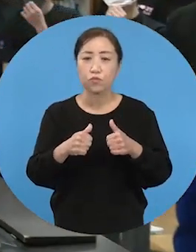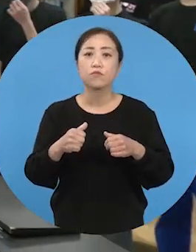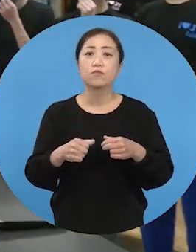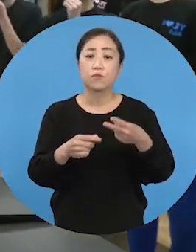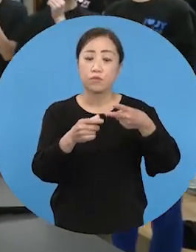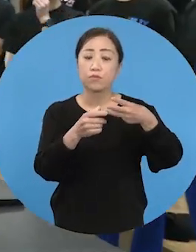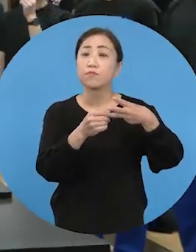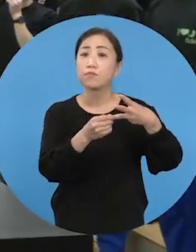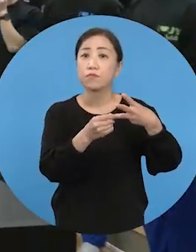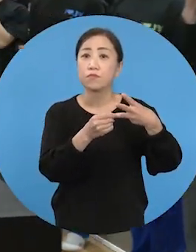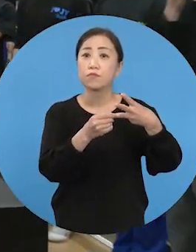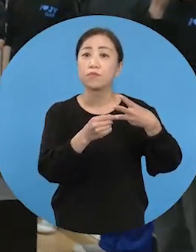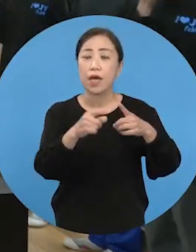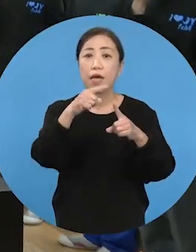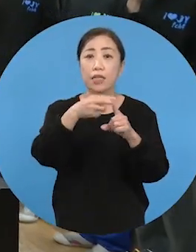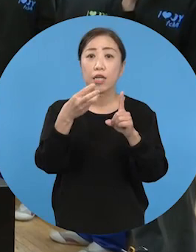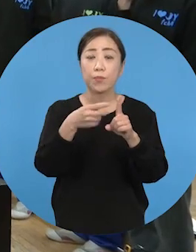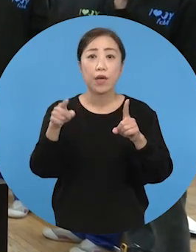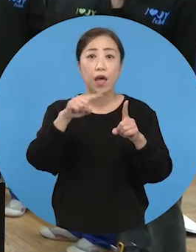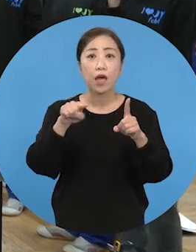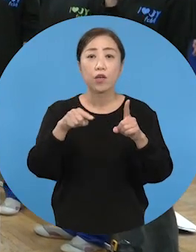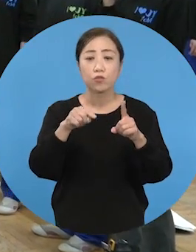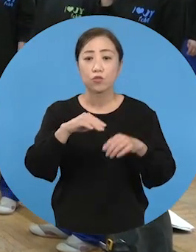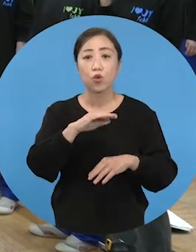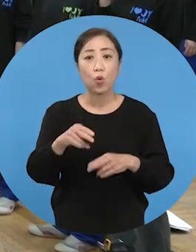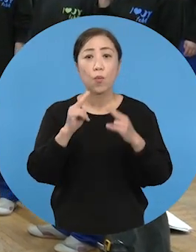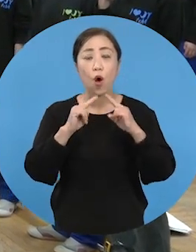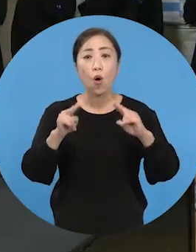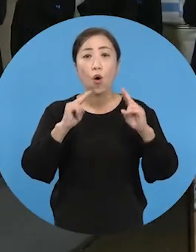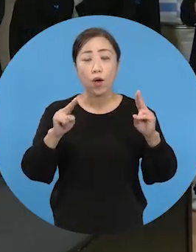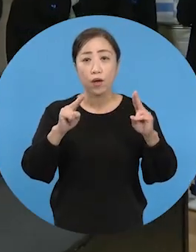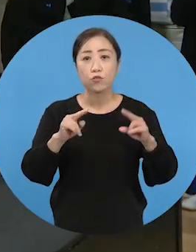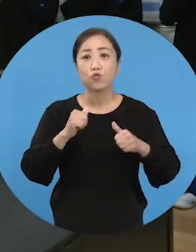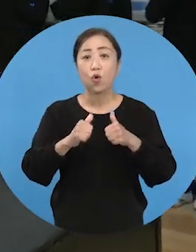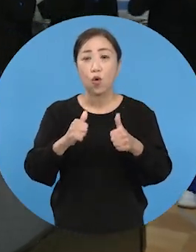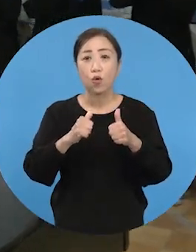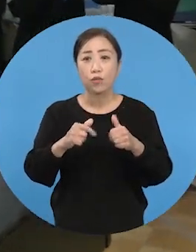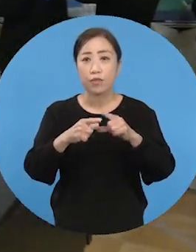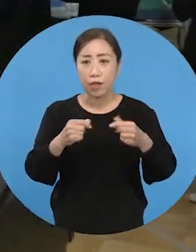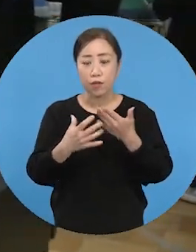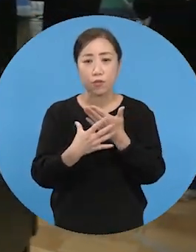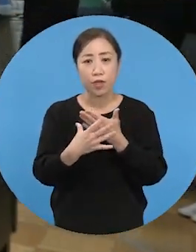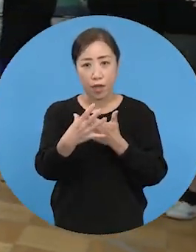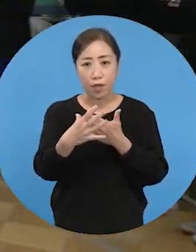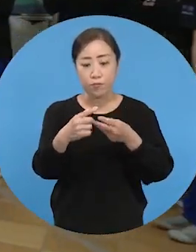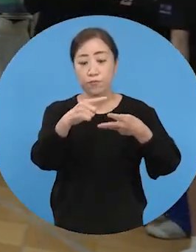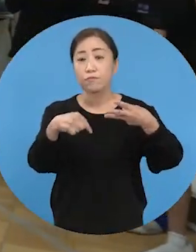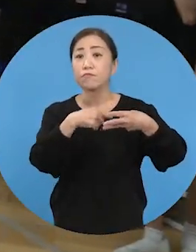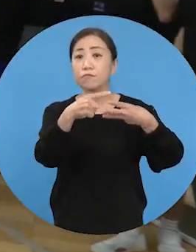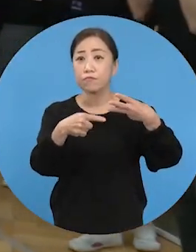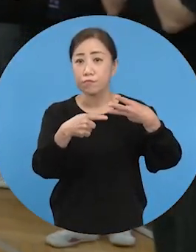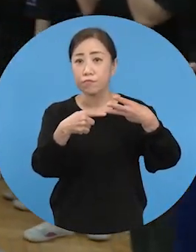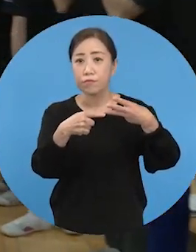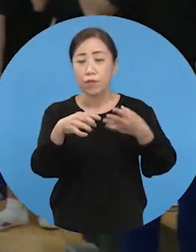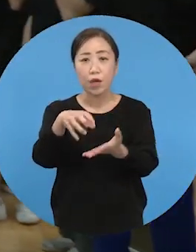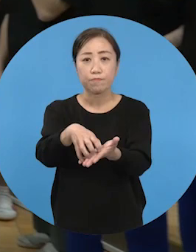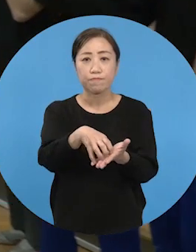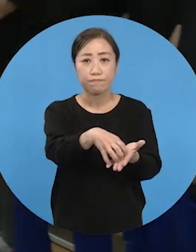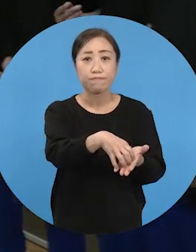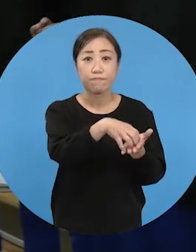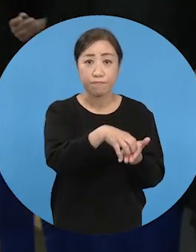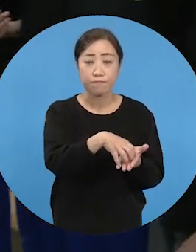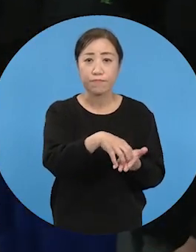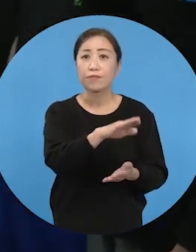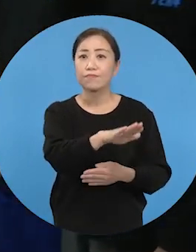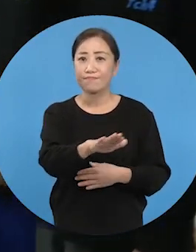金賞、 TBS 子ども音楽コンクール全国大会文部科学大臣賞を受賞するな